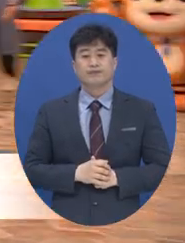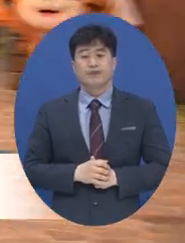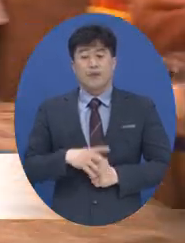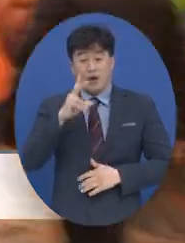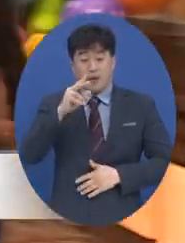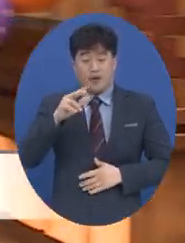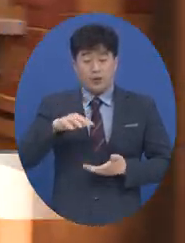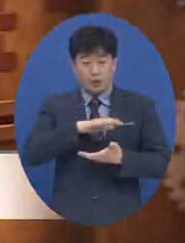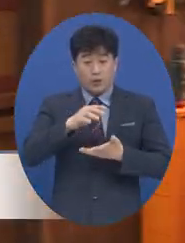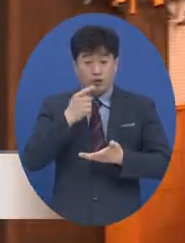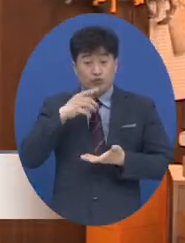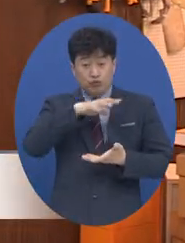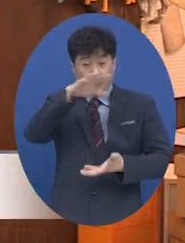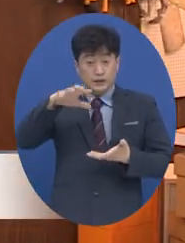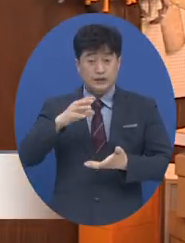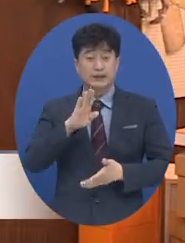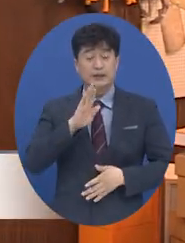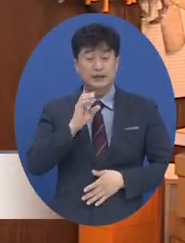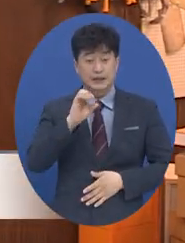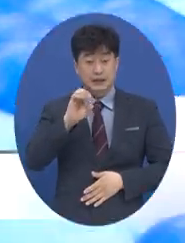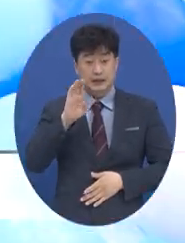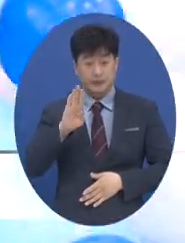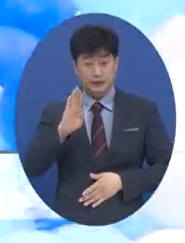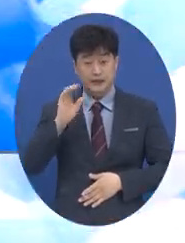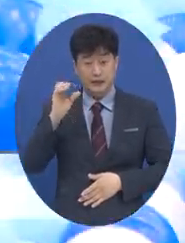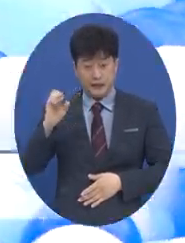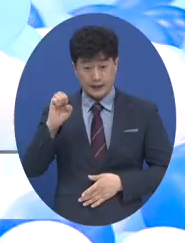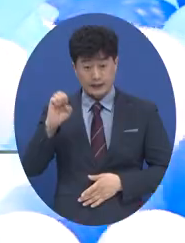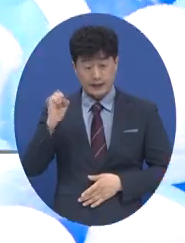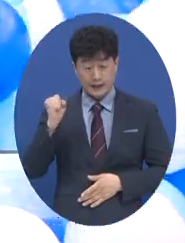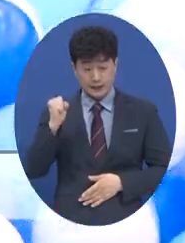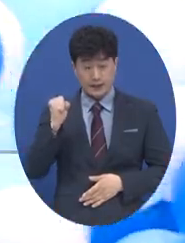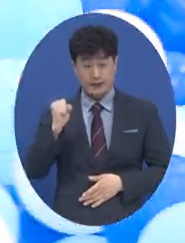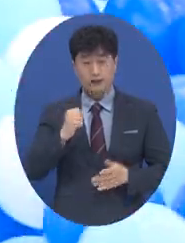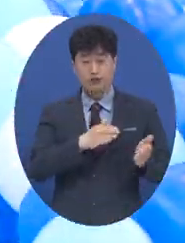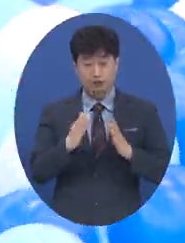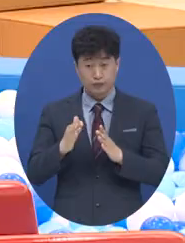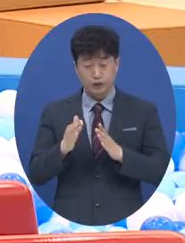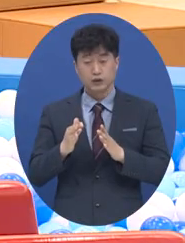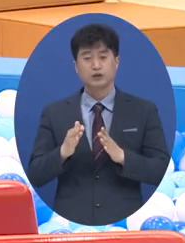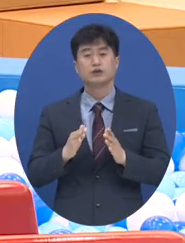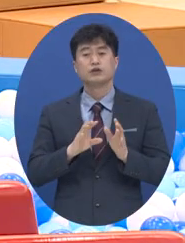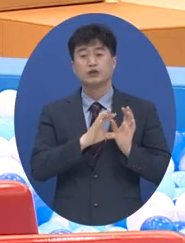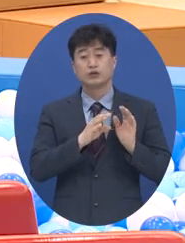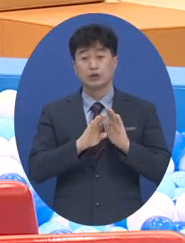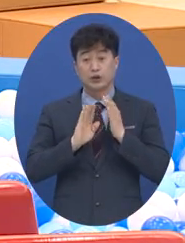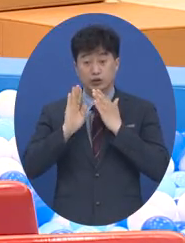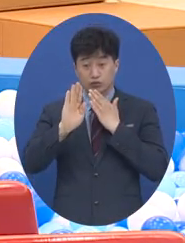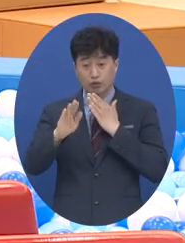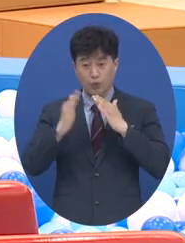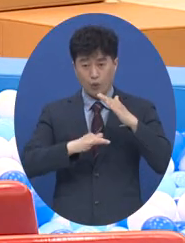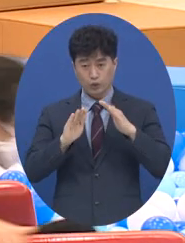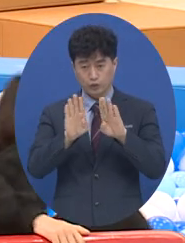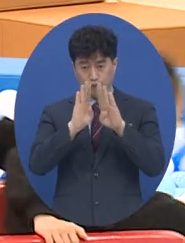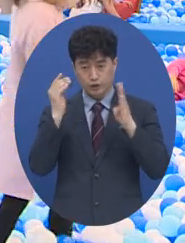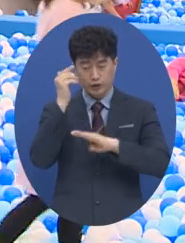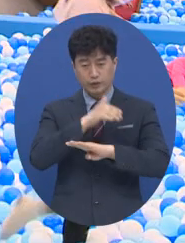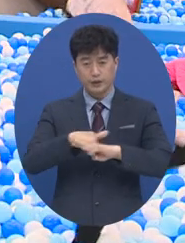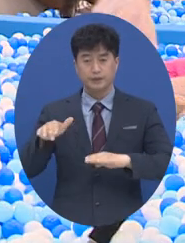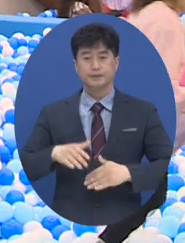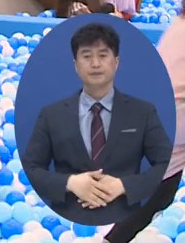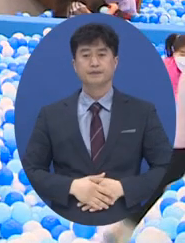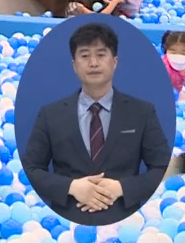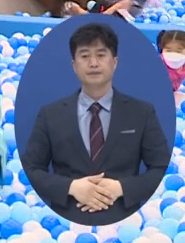파주 노래 그룹은 이 베스와 파주 씨가 운영프로그램 정비 등 준비기간을 거쳐 정식으로 문을 열 예정입니다